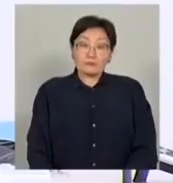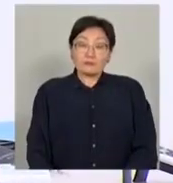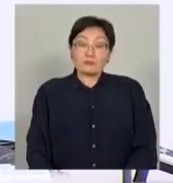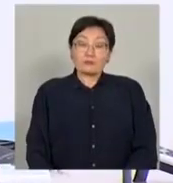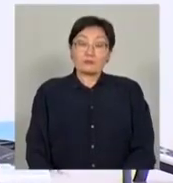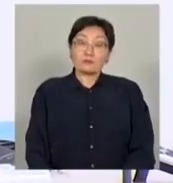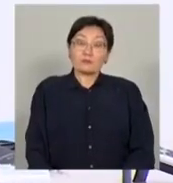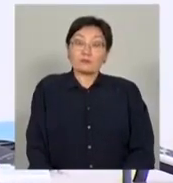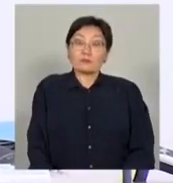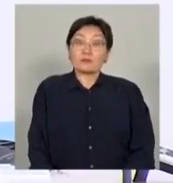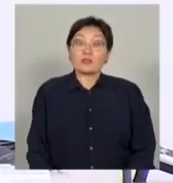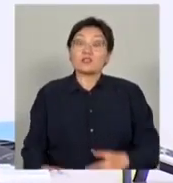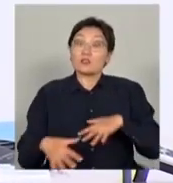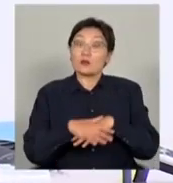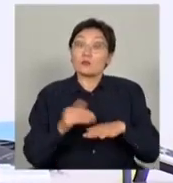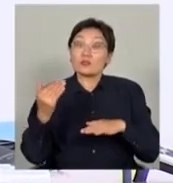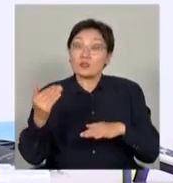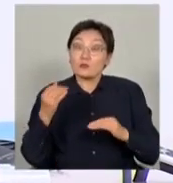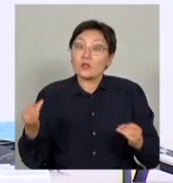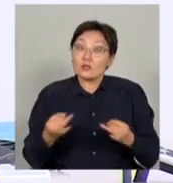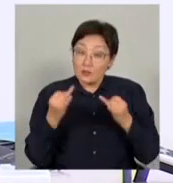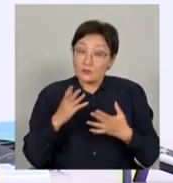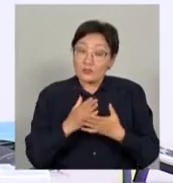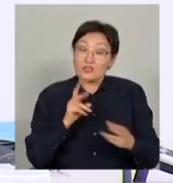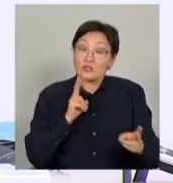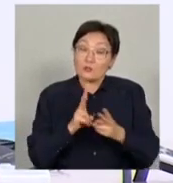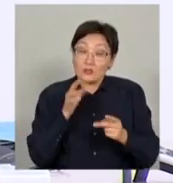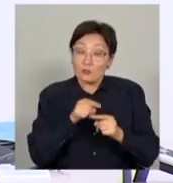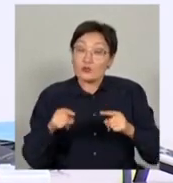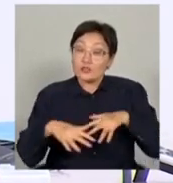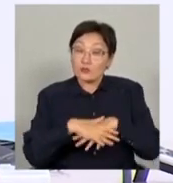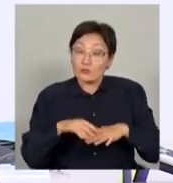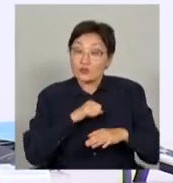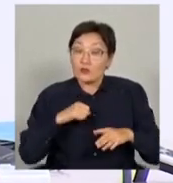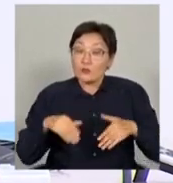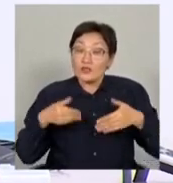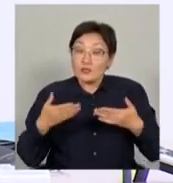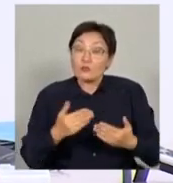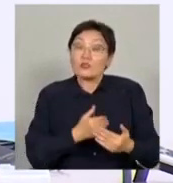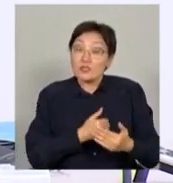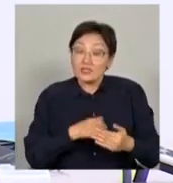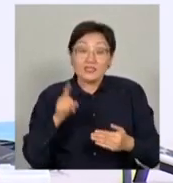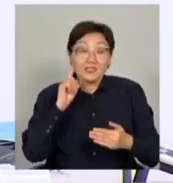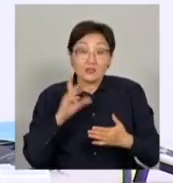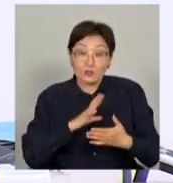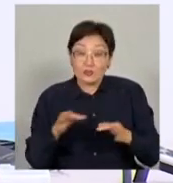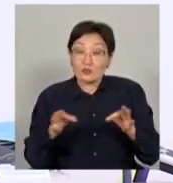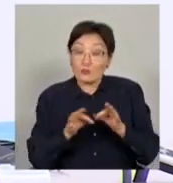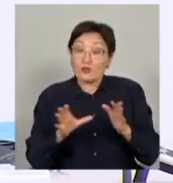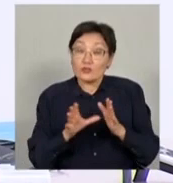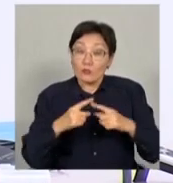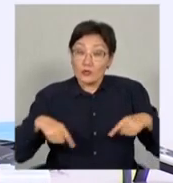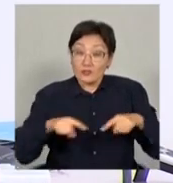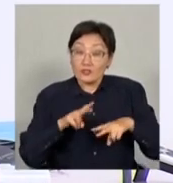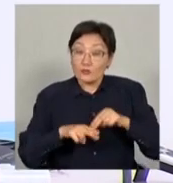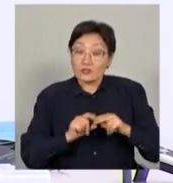Строительство атомной станции. Халық тарапынан қызығушылық бар. Кездесу барысында халықтың өз ұсыныс тілектерін де тыңдадық. Атом станциясы